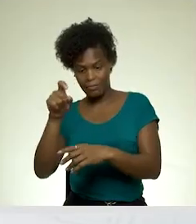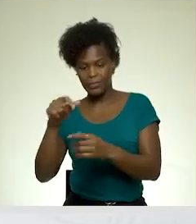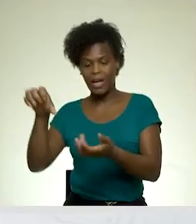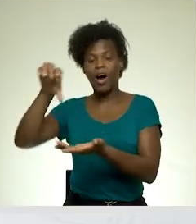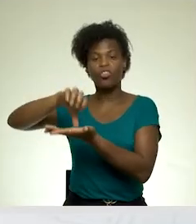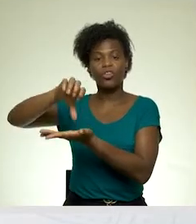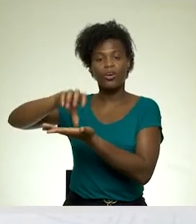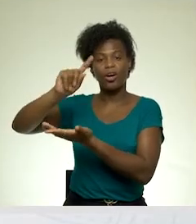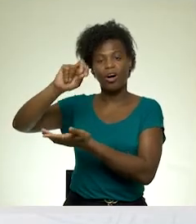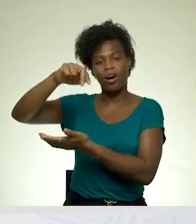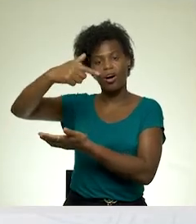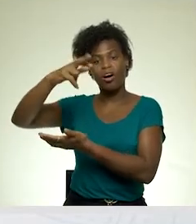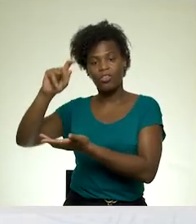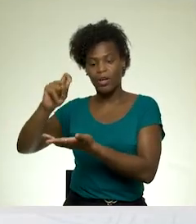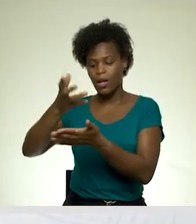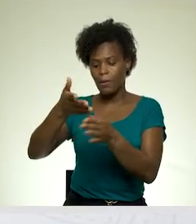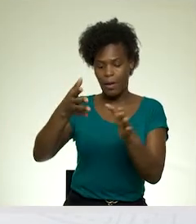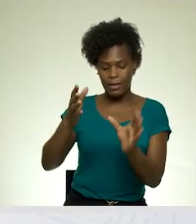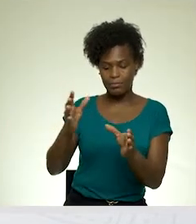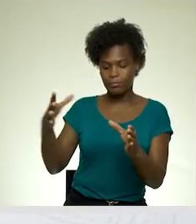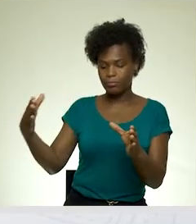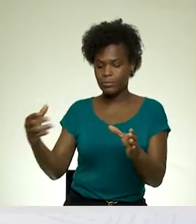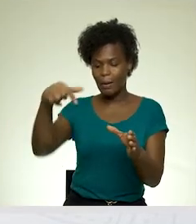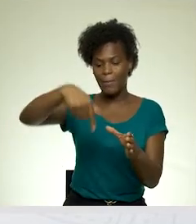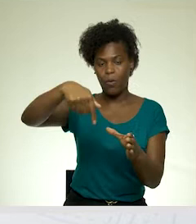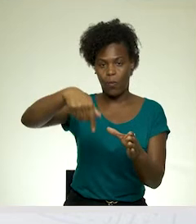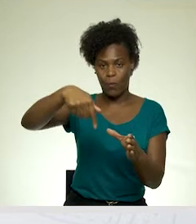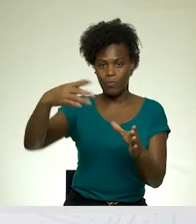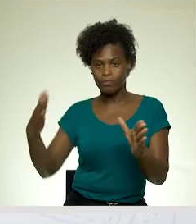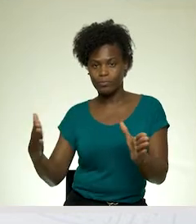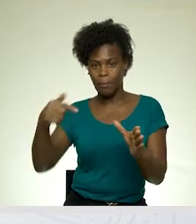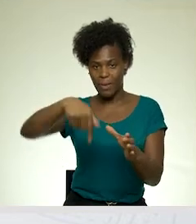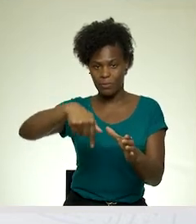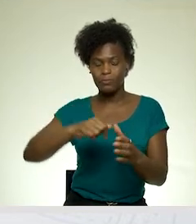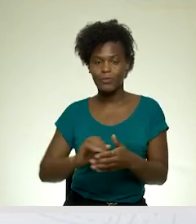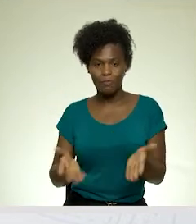sais localiser les services? On y va, allons-y.